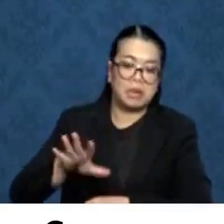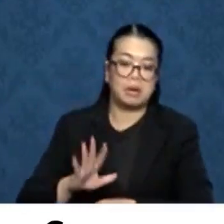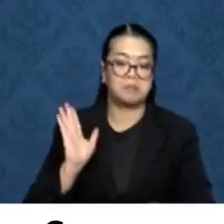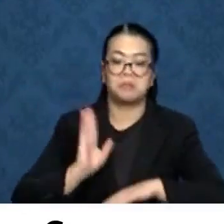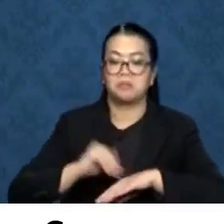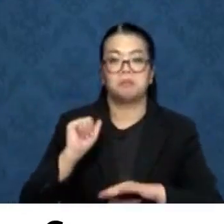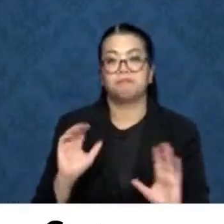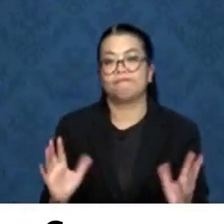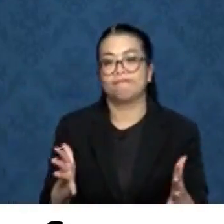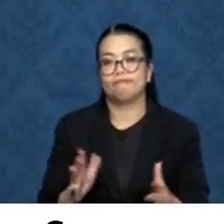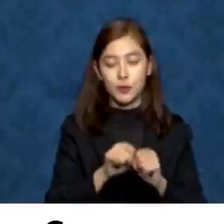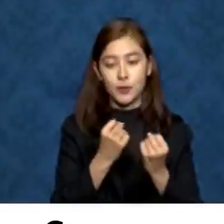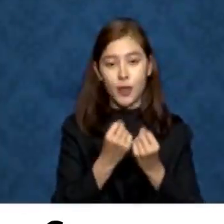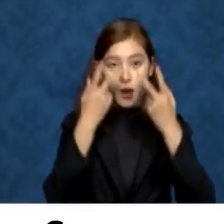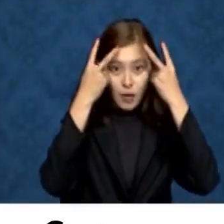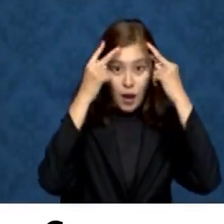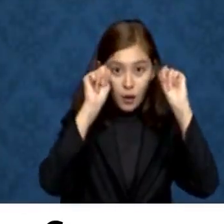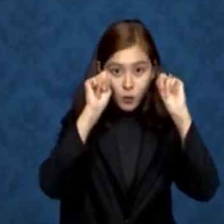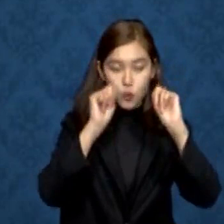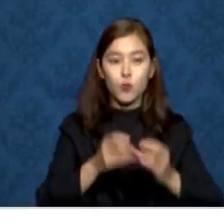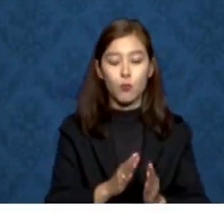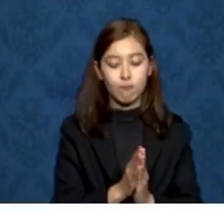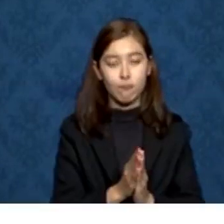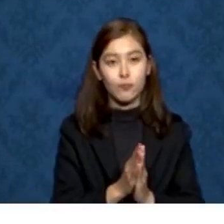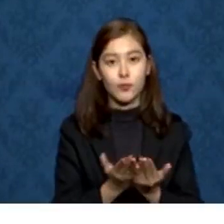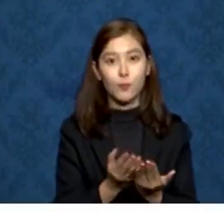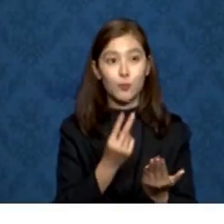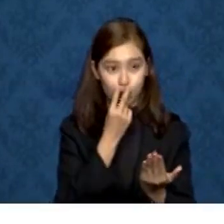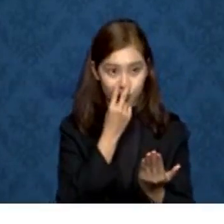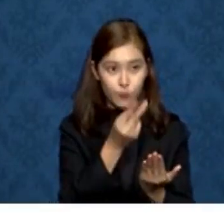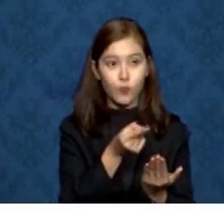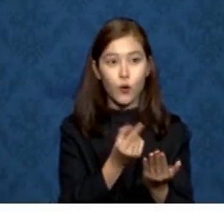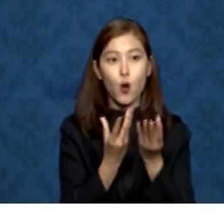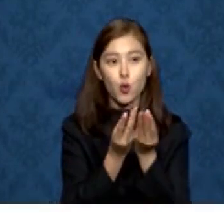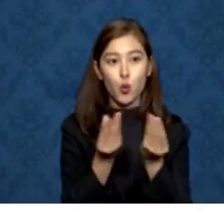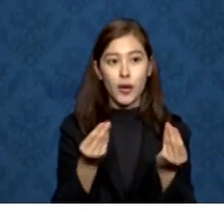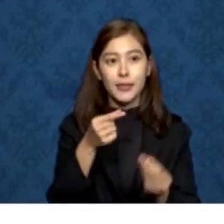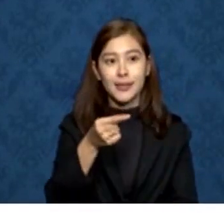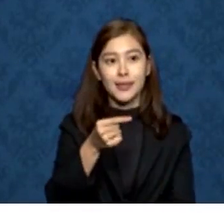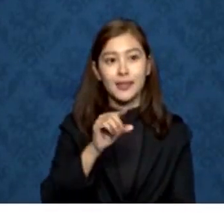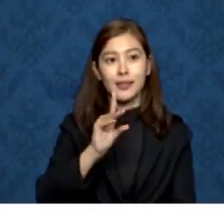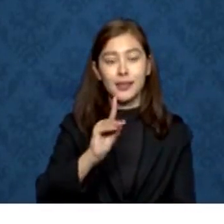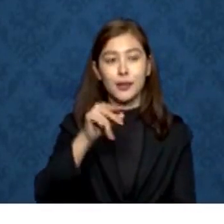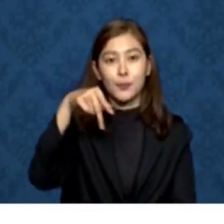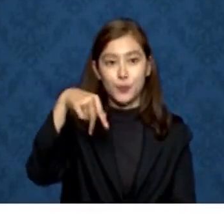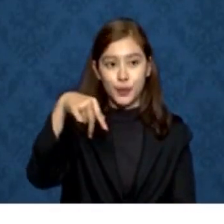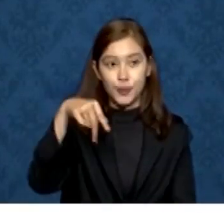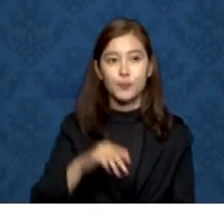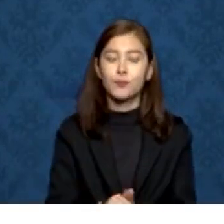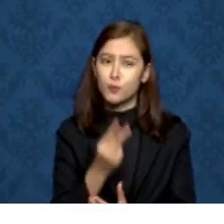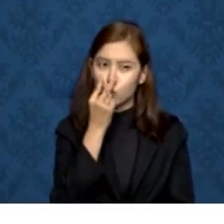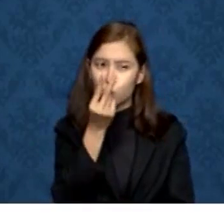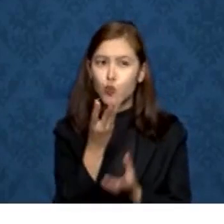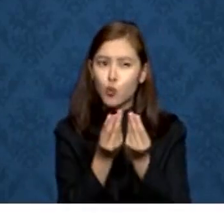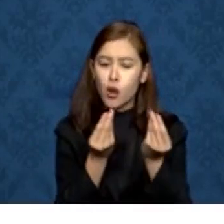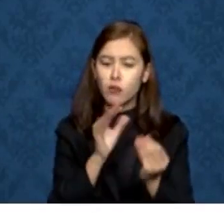ฟังคุณสิริกัญญาครับดิฉันเห็นตัวเลขอัตราการขยายตัวของ jdpนะคะรับรองว่าไม่วิกฤตแน่นอนค่ะ